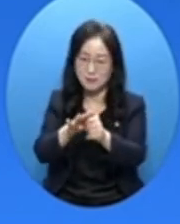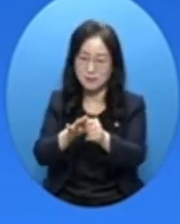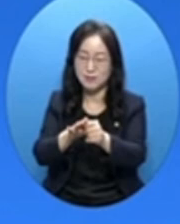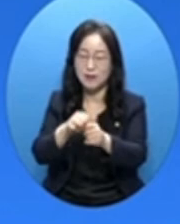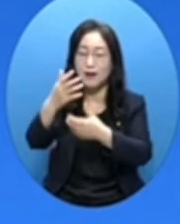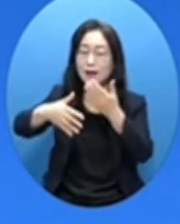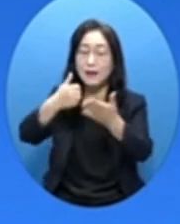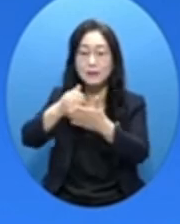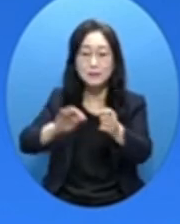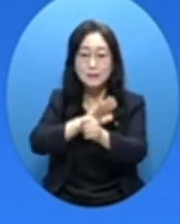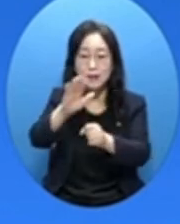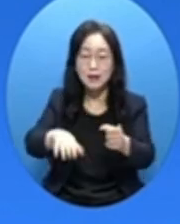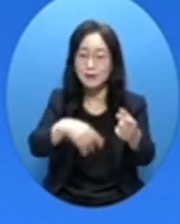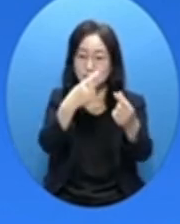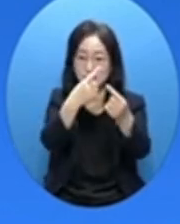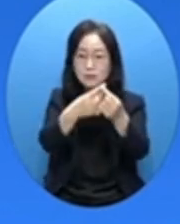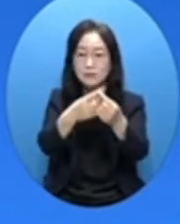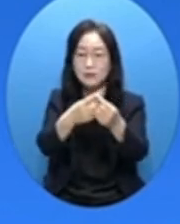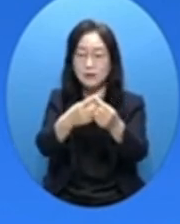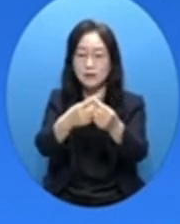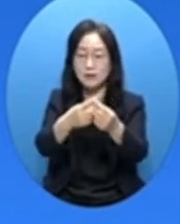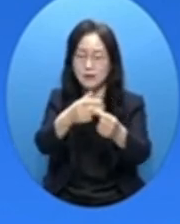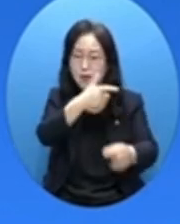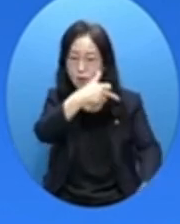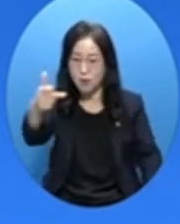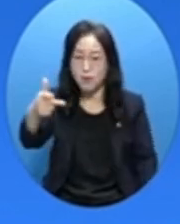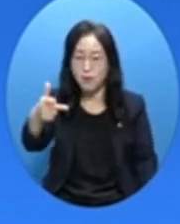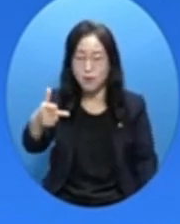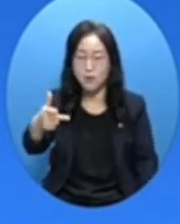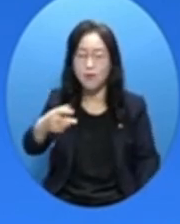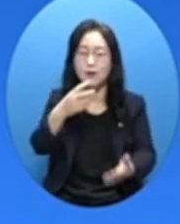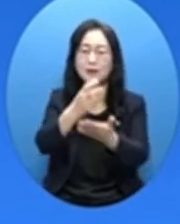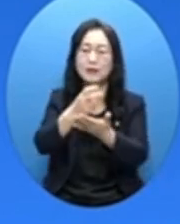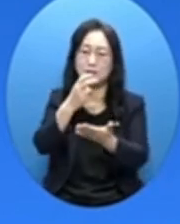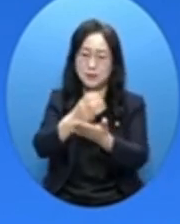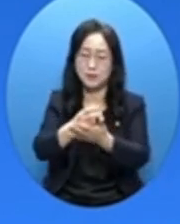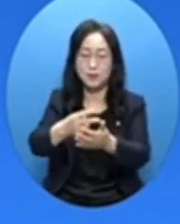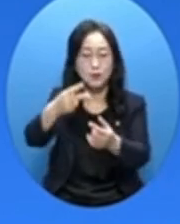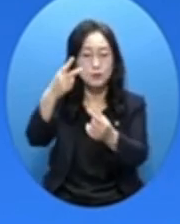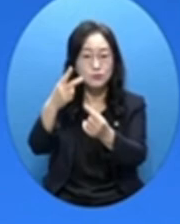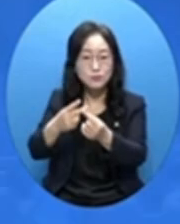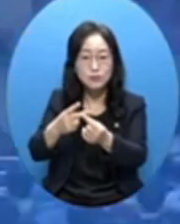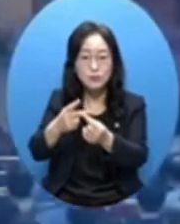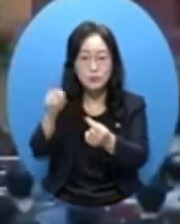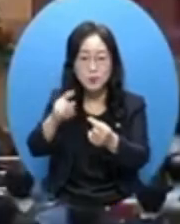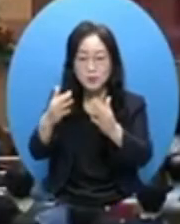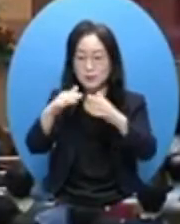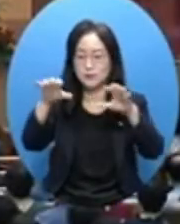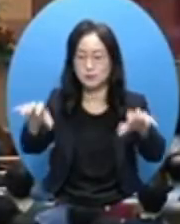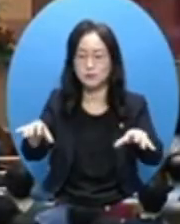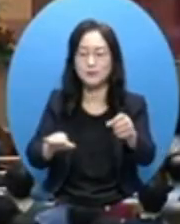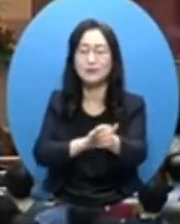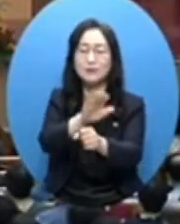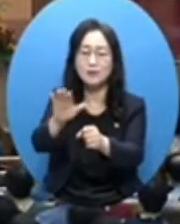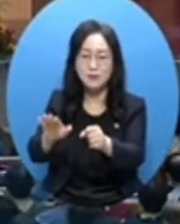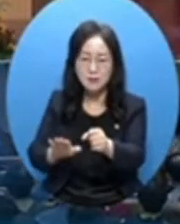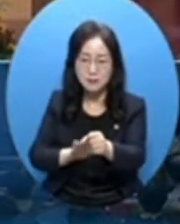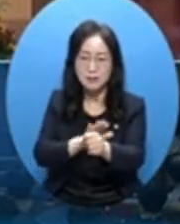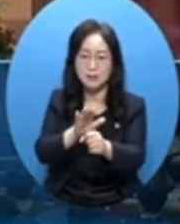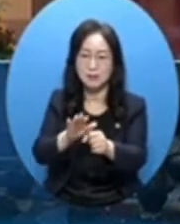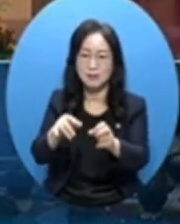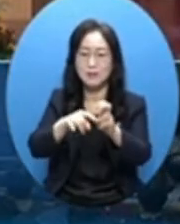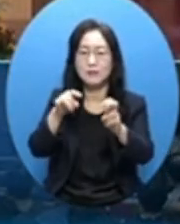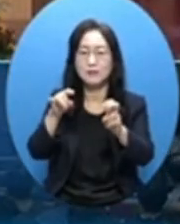하나님 사랑의 첫째 되고 큰 사명, 큰 계명이요 둘째 계명은 이웃사랑인 것입니다.